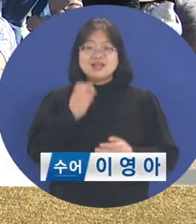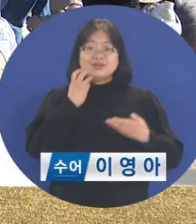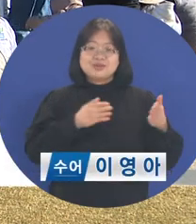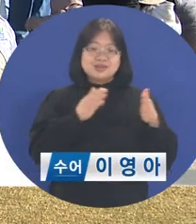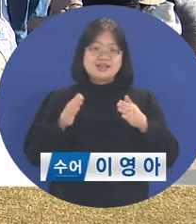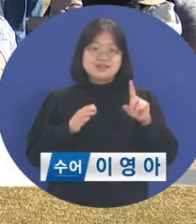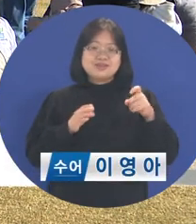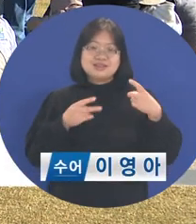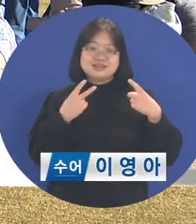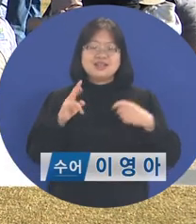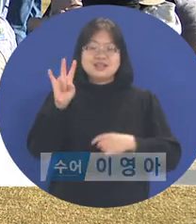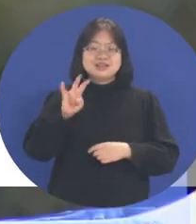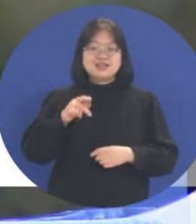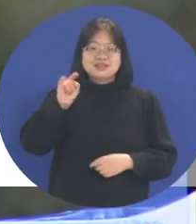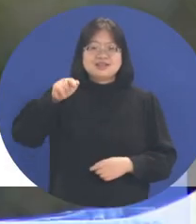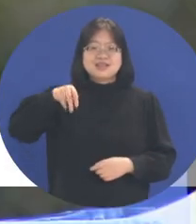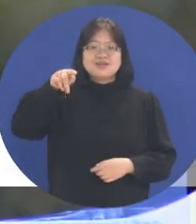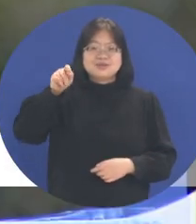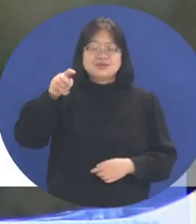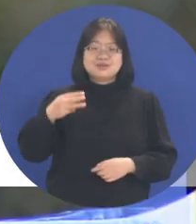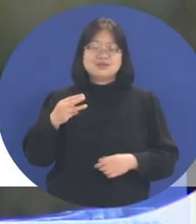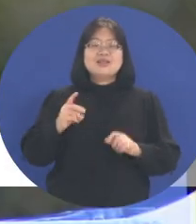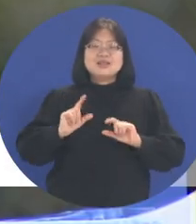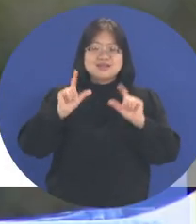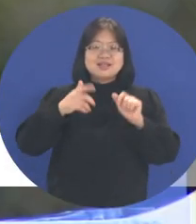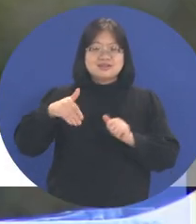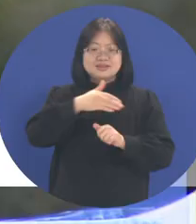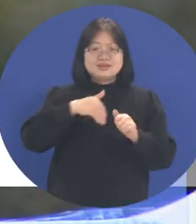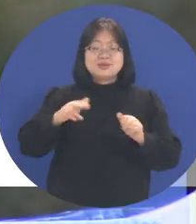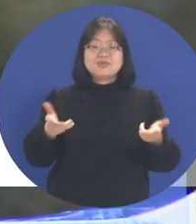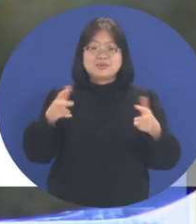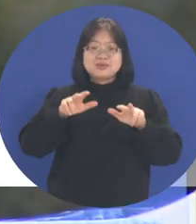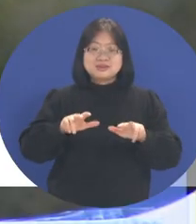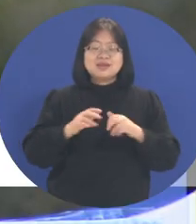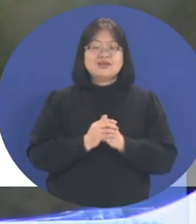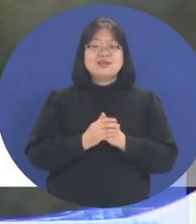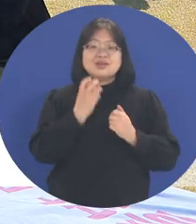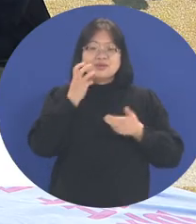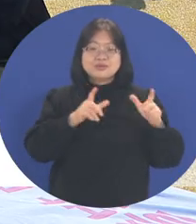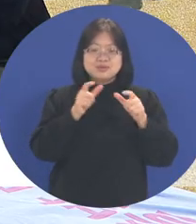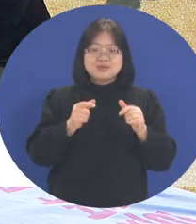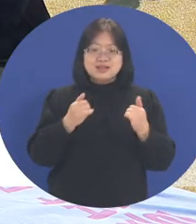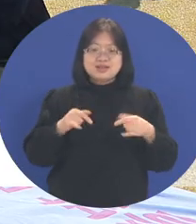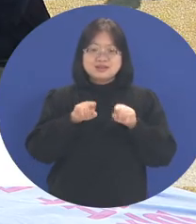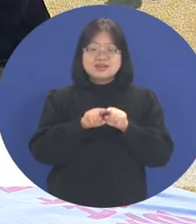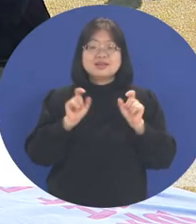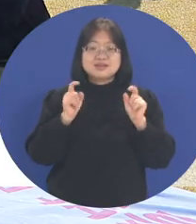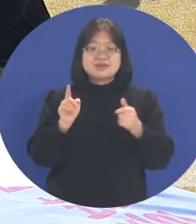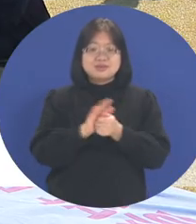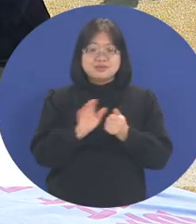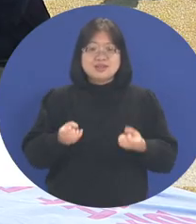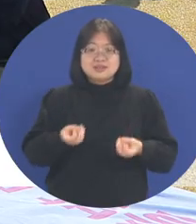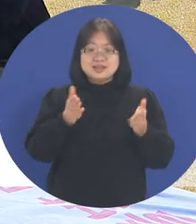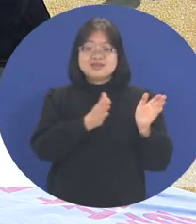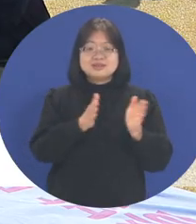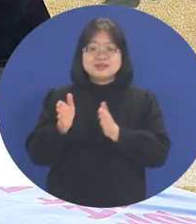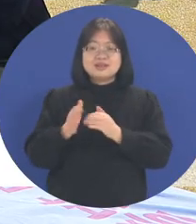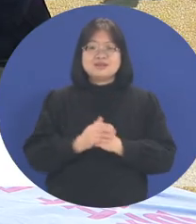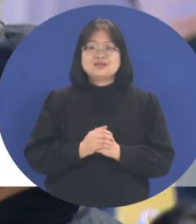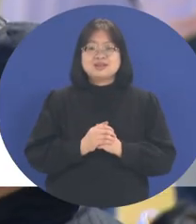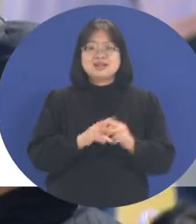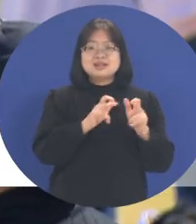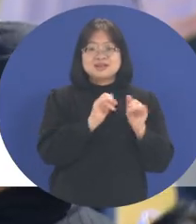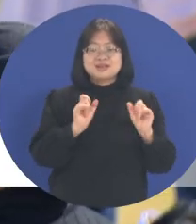경기도가 지난 2일 시은 생태 공원에서 경기도민과 함께 기회 돌봄 행사를 개최했습니다 이번